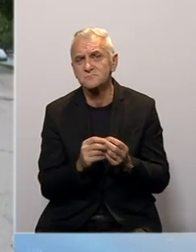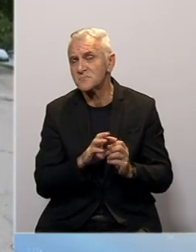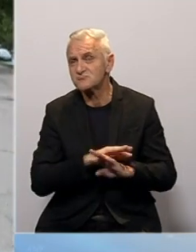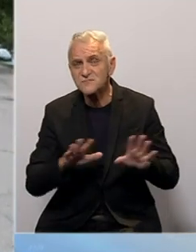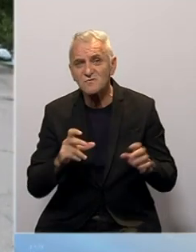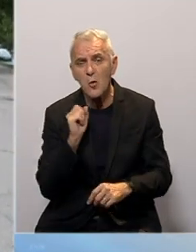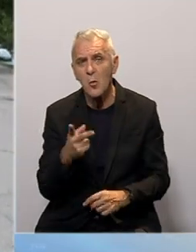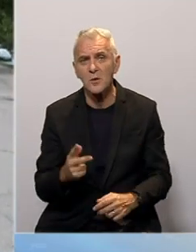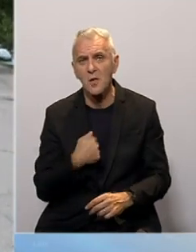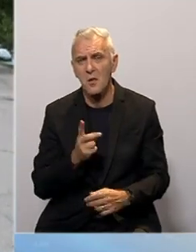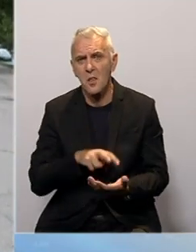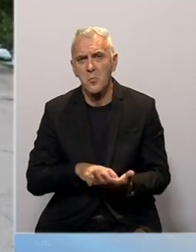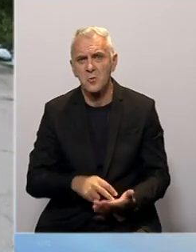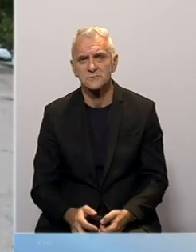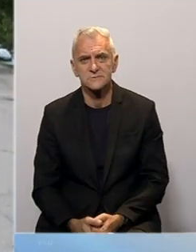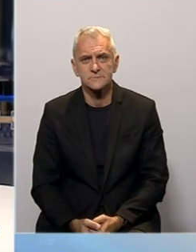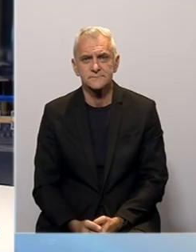se ja.